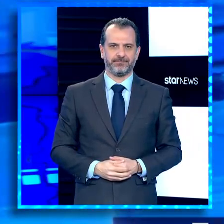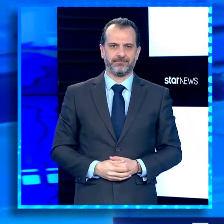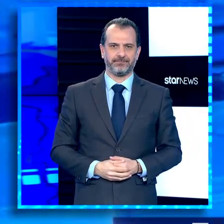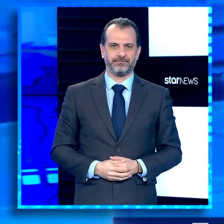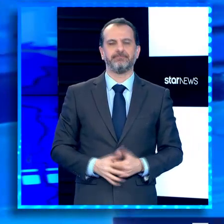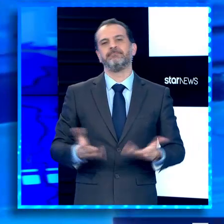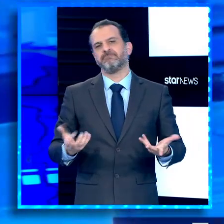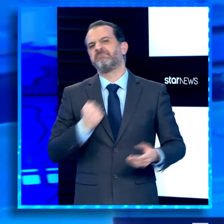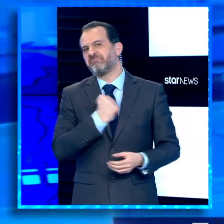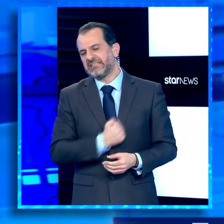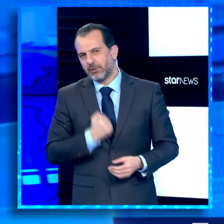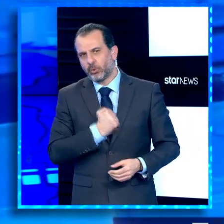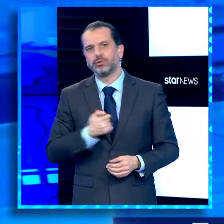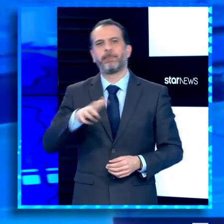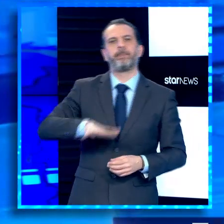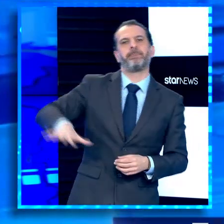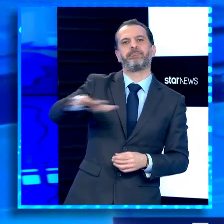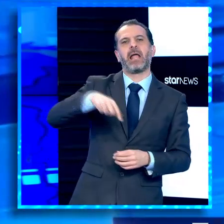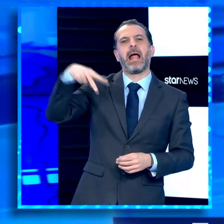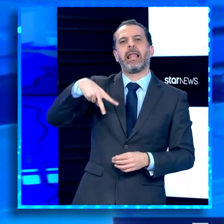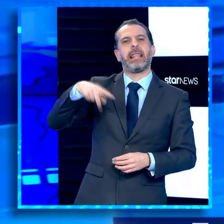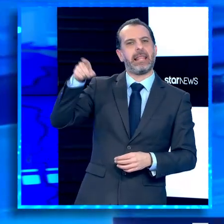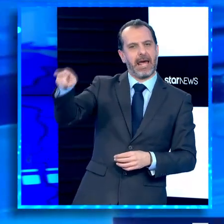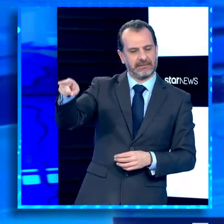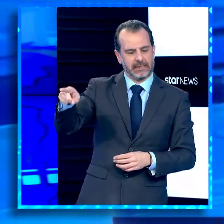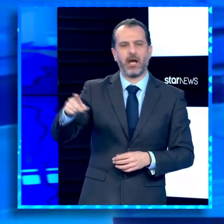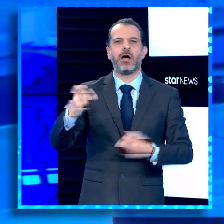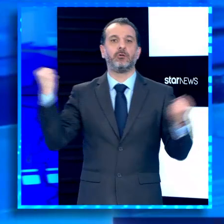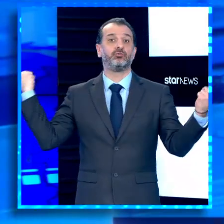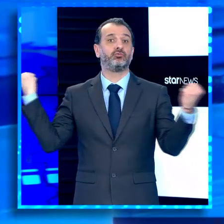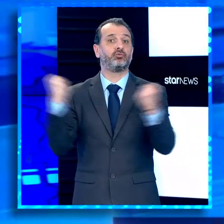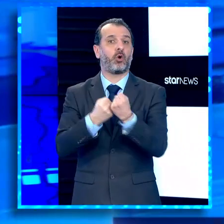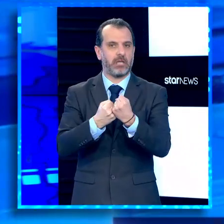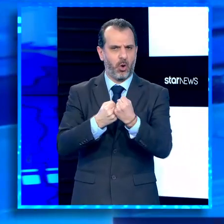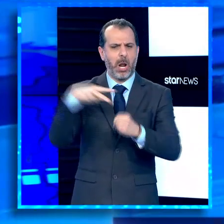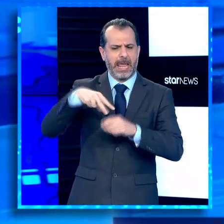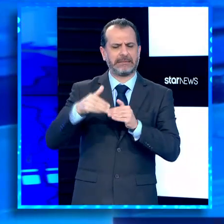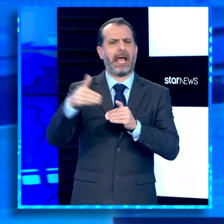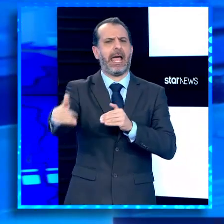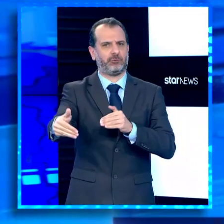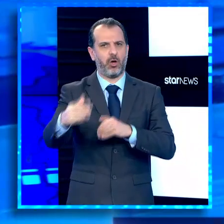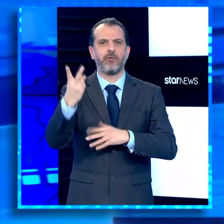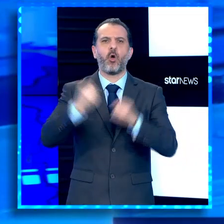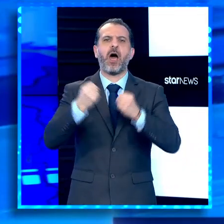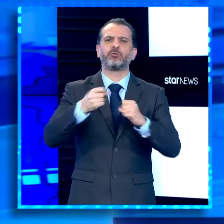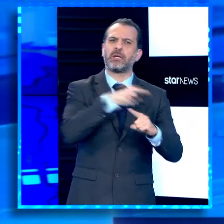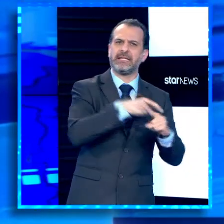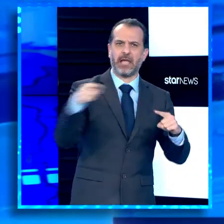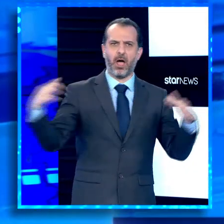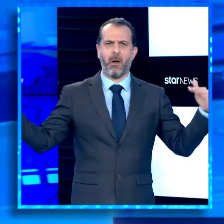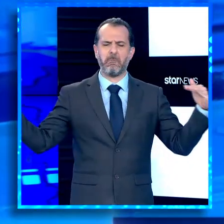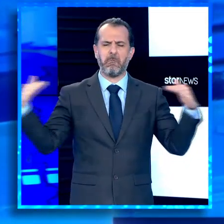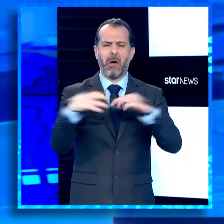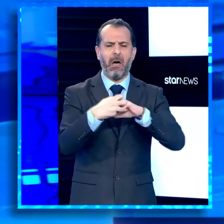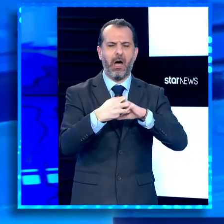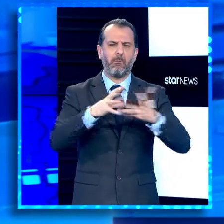Παραμονή Χριστουγέννων, ένας 22χρονος έχασε τη ζωή του στην άσφαλτο σε τροχαίο που έγινε έξω από τη Λάρισα. Δύο αυτοκίνητα συγκρούστηκαν με τοπικά